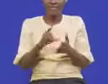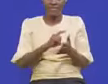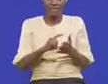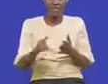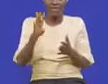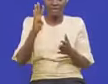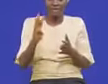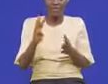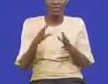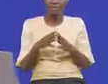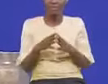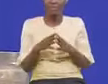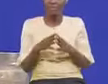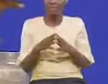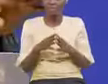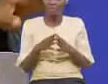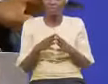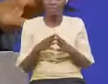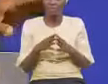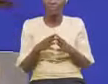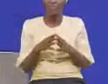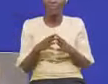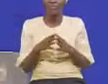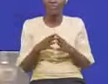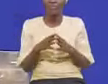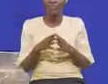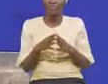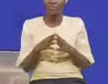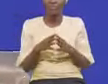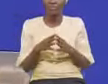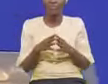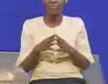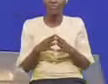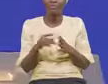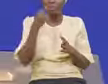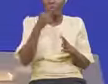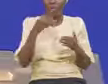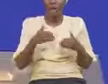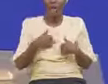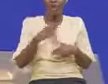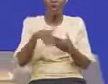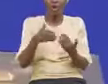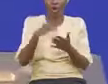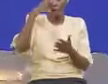Ni kwa kuku inelia da. Kuku inelia bena.